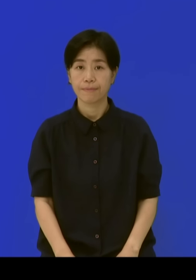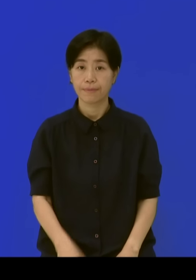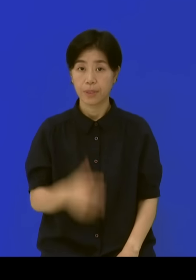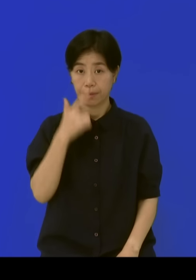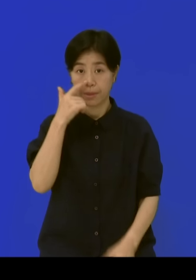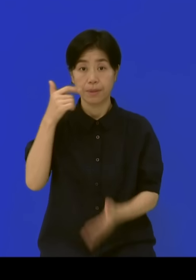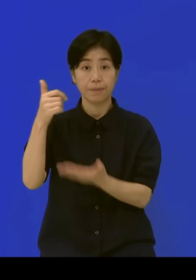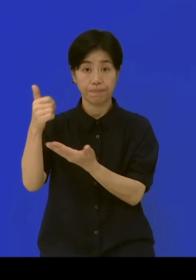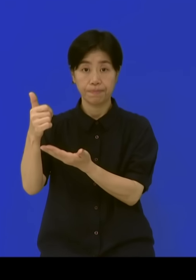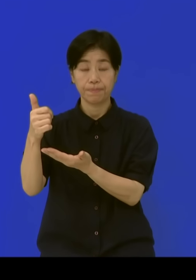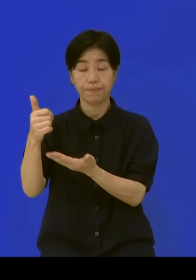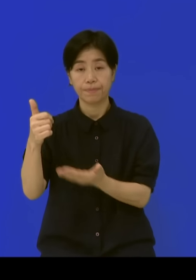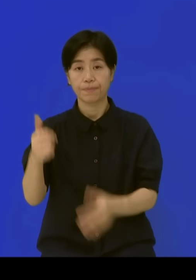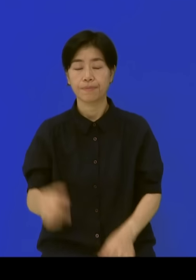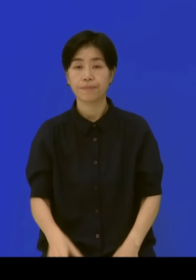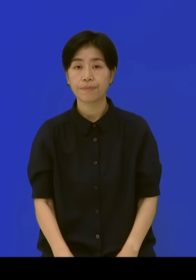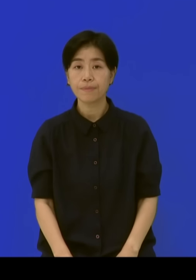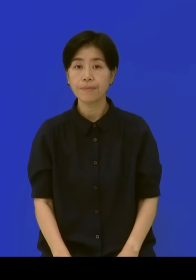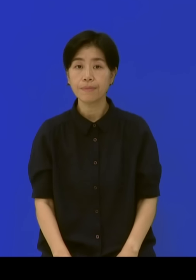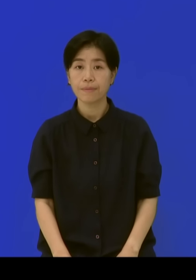아버지가